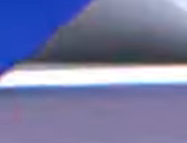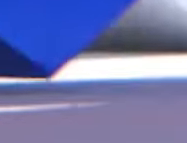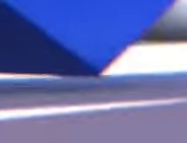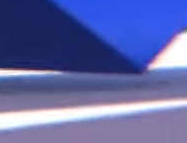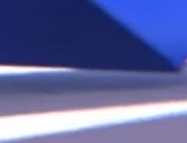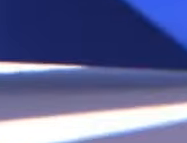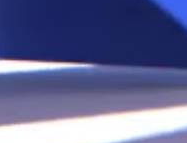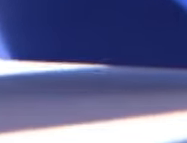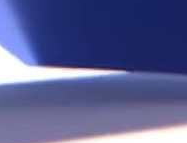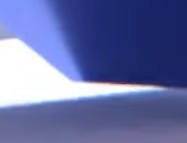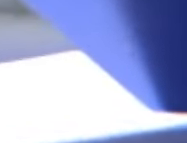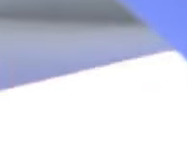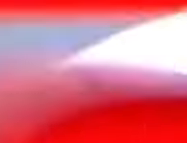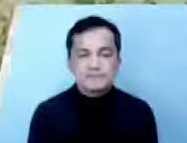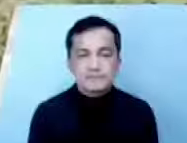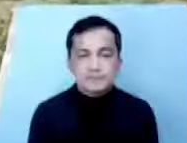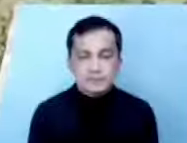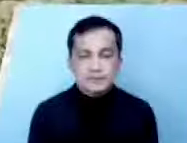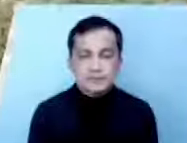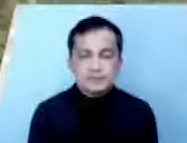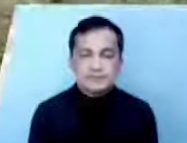Reyes.